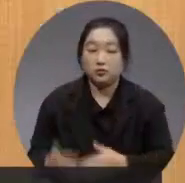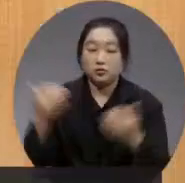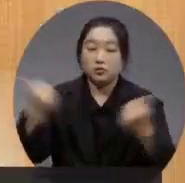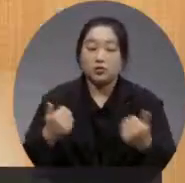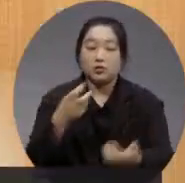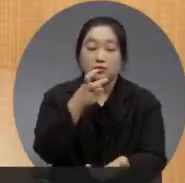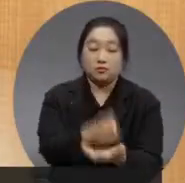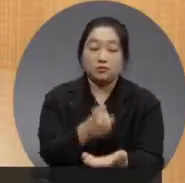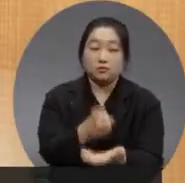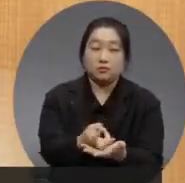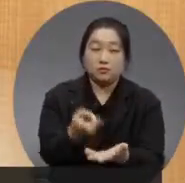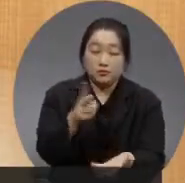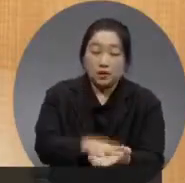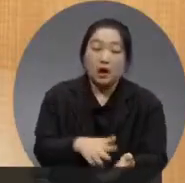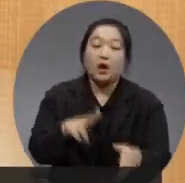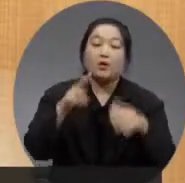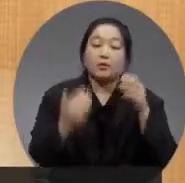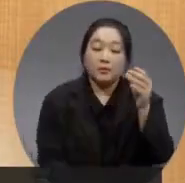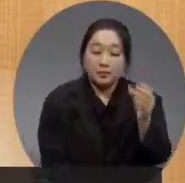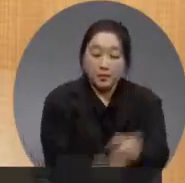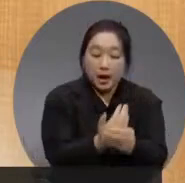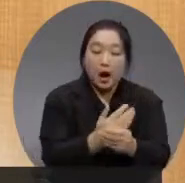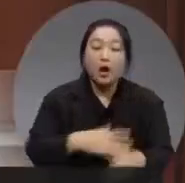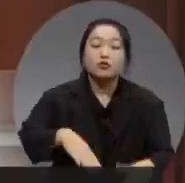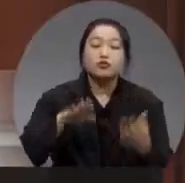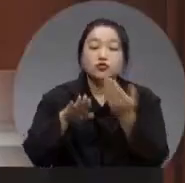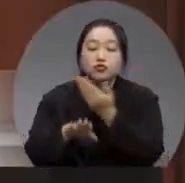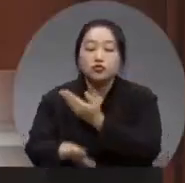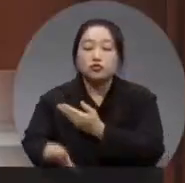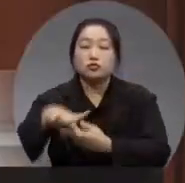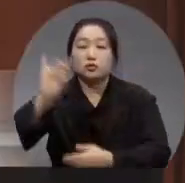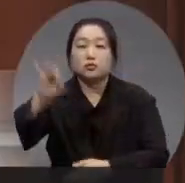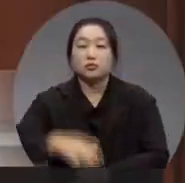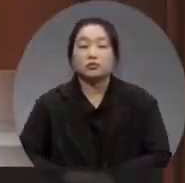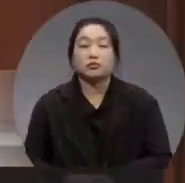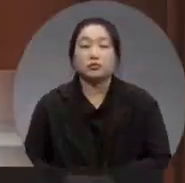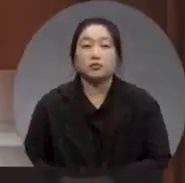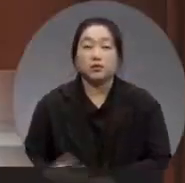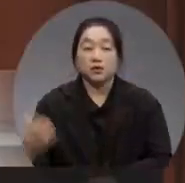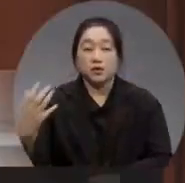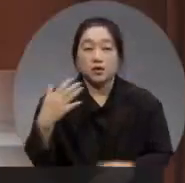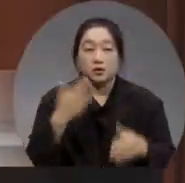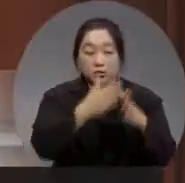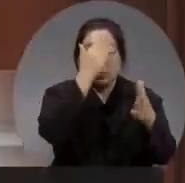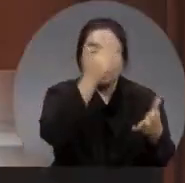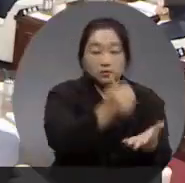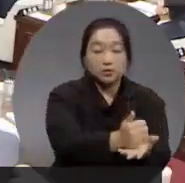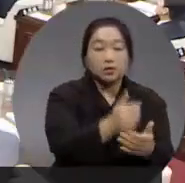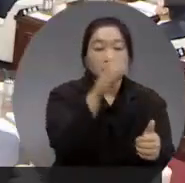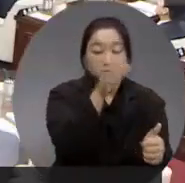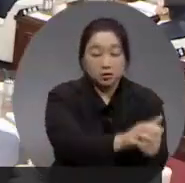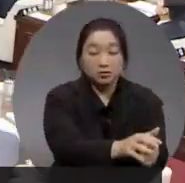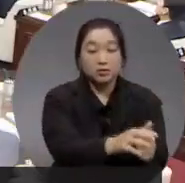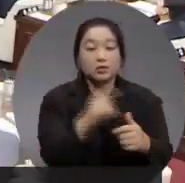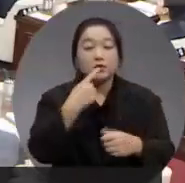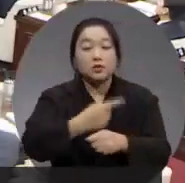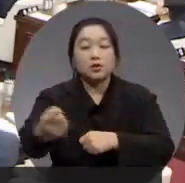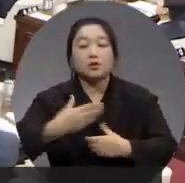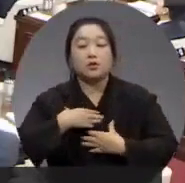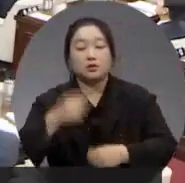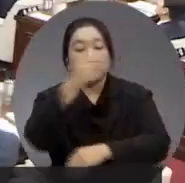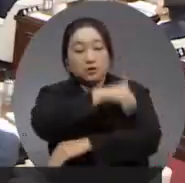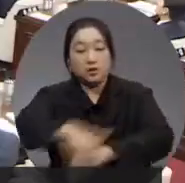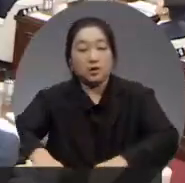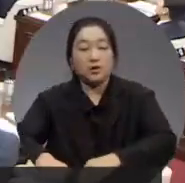조례안을 발휘했습니다 중대재해 예방을 위한 도지사의 책무를 규정하고 매년 안전 계획을 세워 시행하도록 했습니다